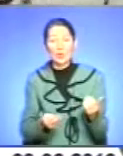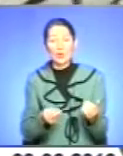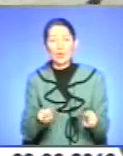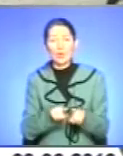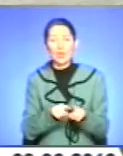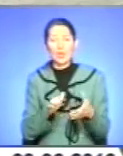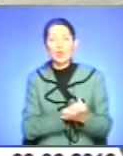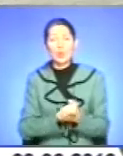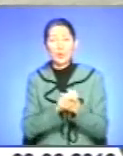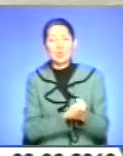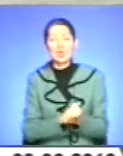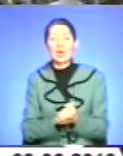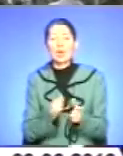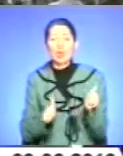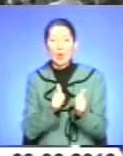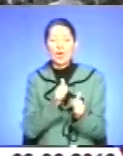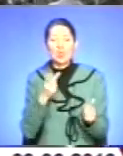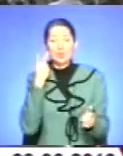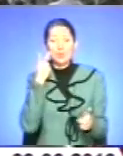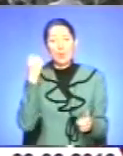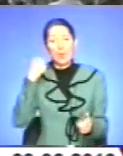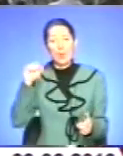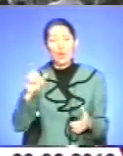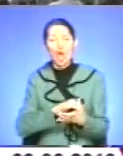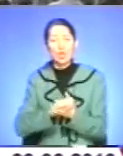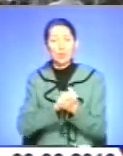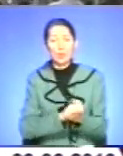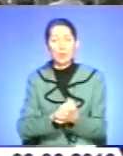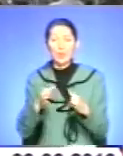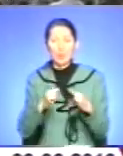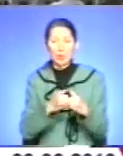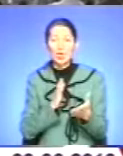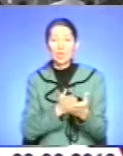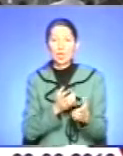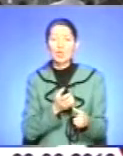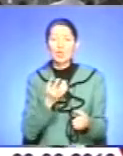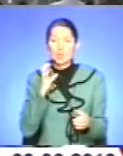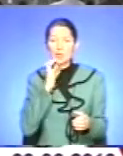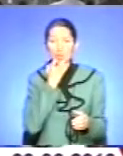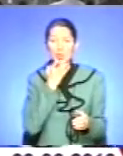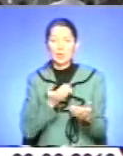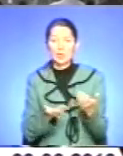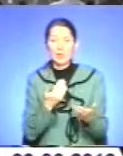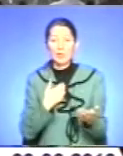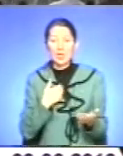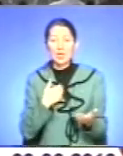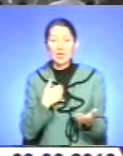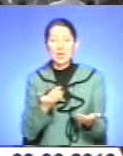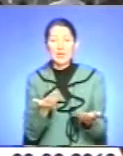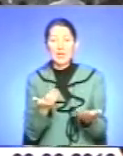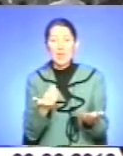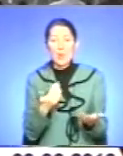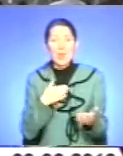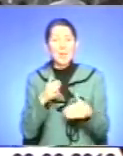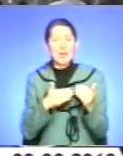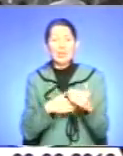поєдинках завжди перемагає дружба. Команди досить серйозні. Скажімо так, на відміну від, можливо, нашої, де ми